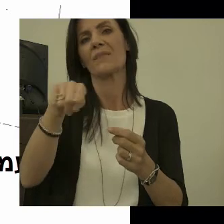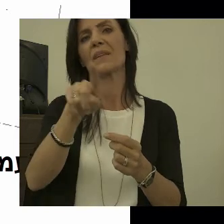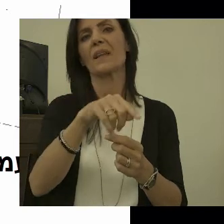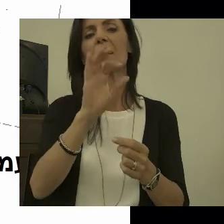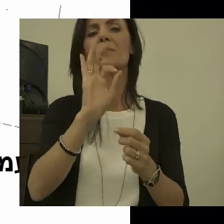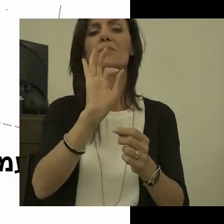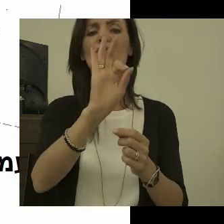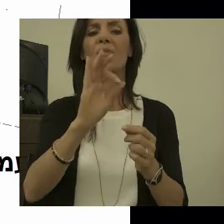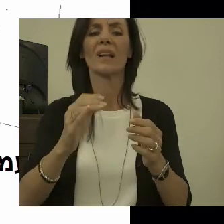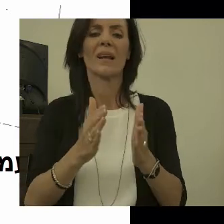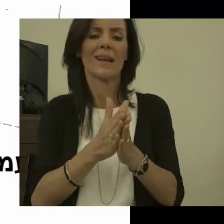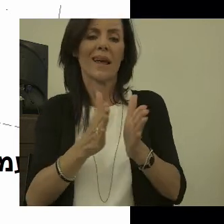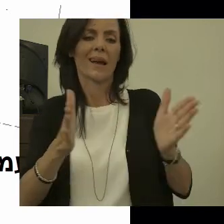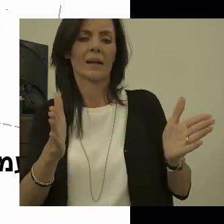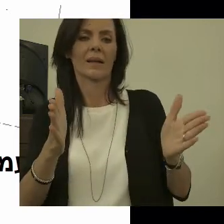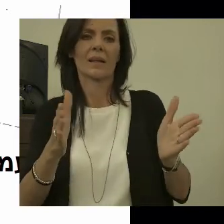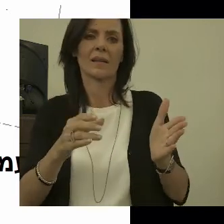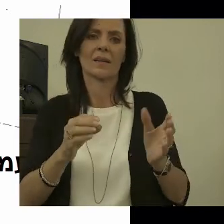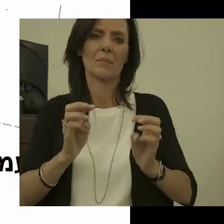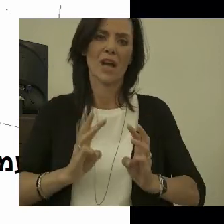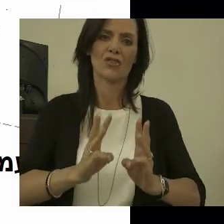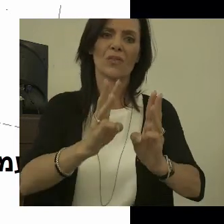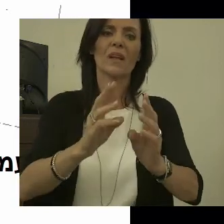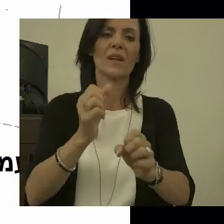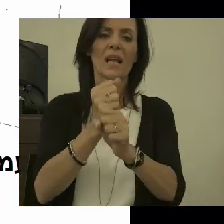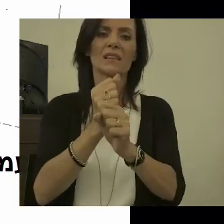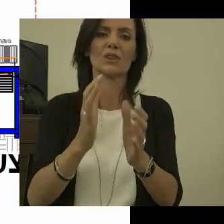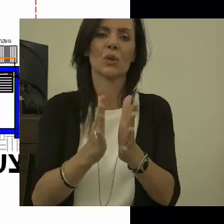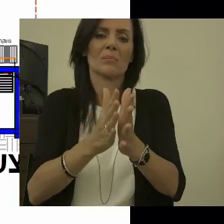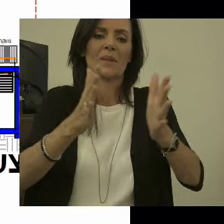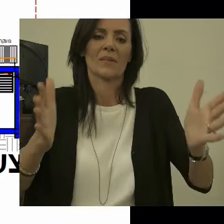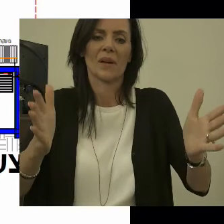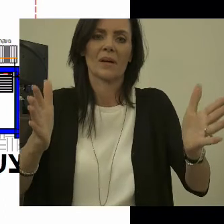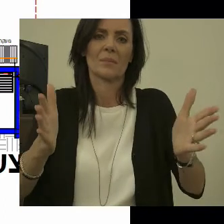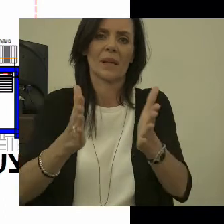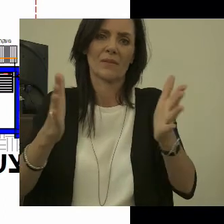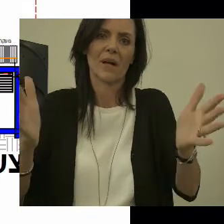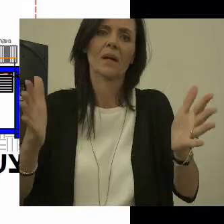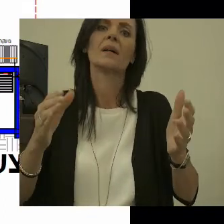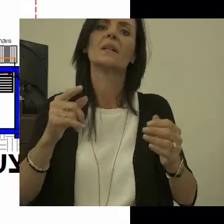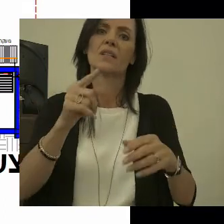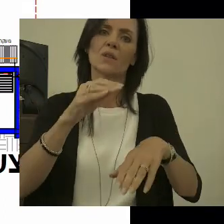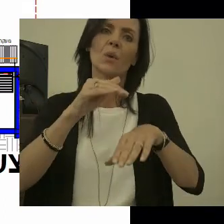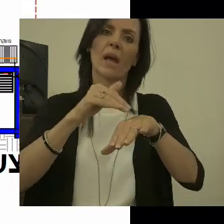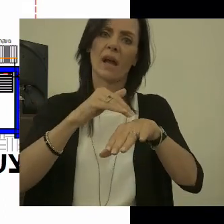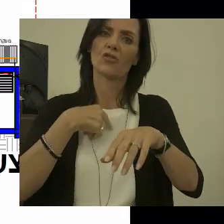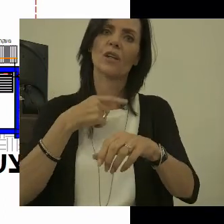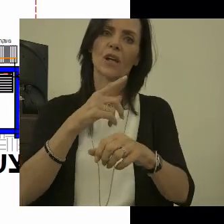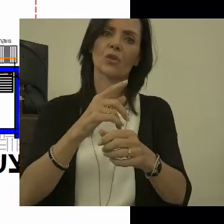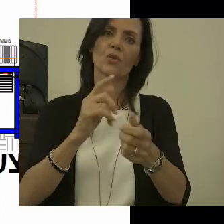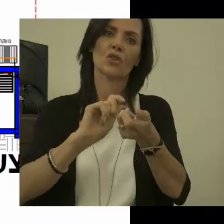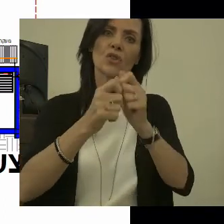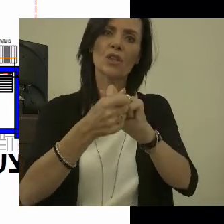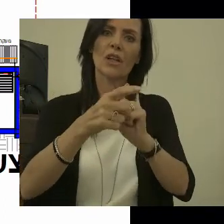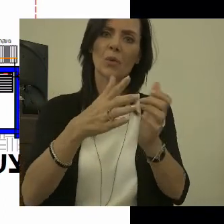כדי להרחיק למעשה את המבנה מהשביל ולייצר מרווח גדול יותר בין המבנה לשביל. זאת הערה ששינינו בהמלצה